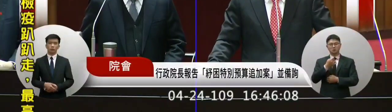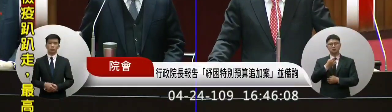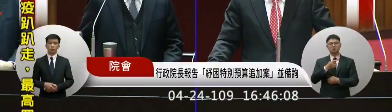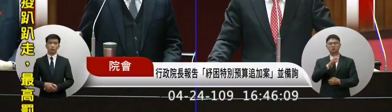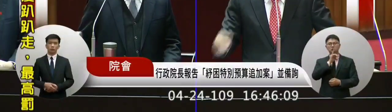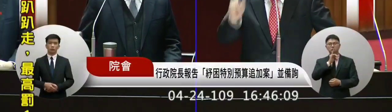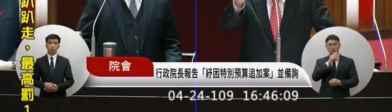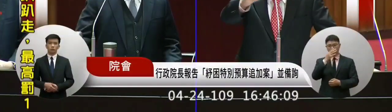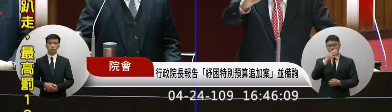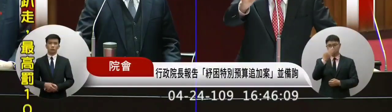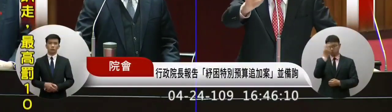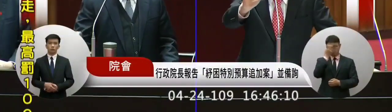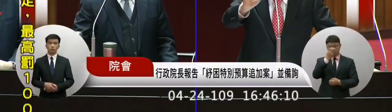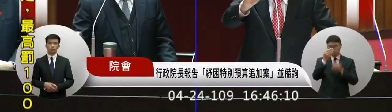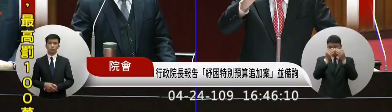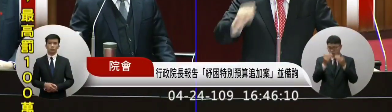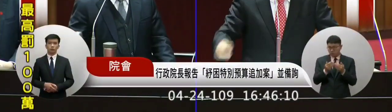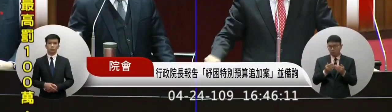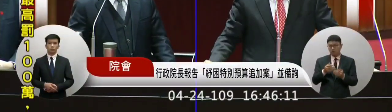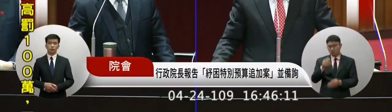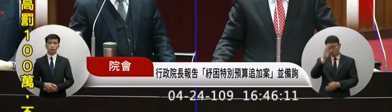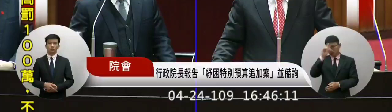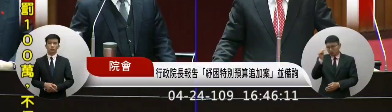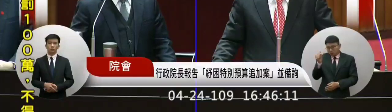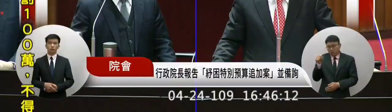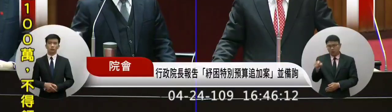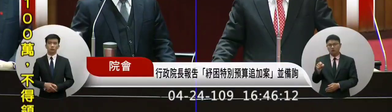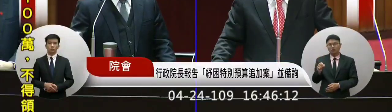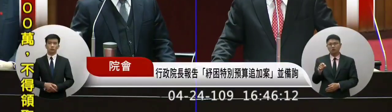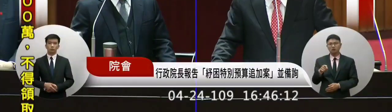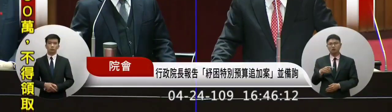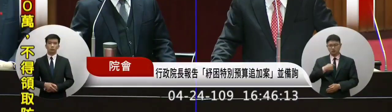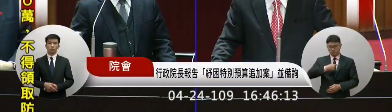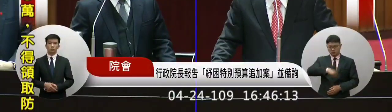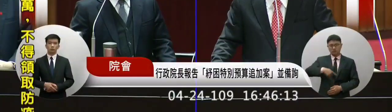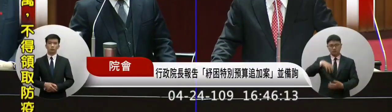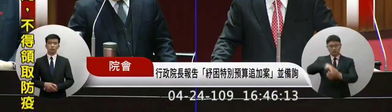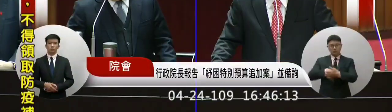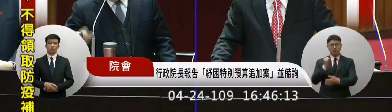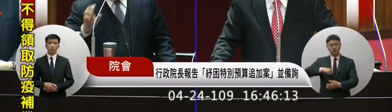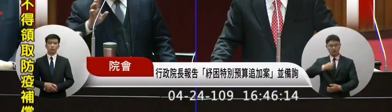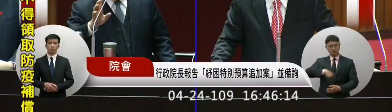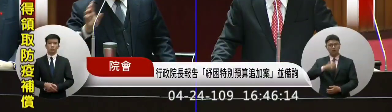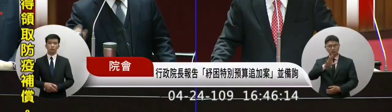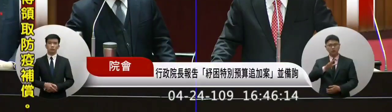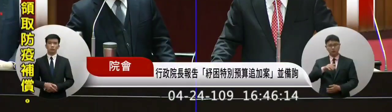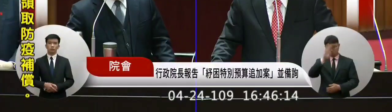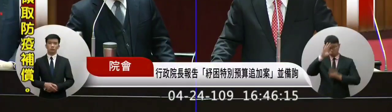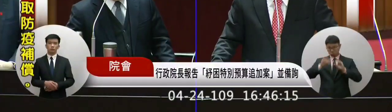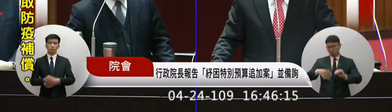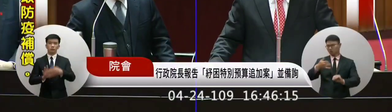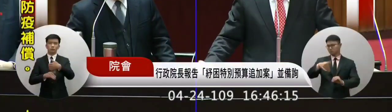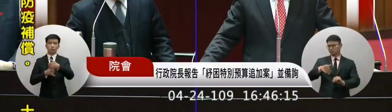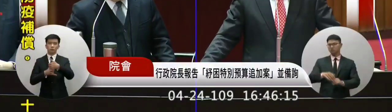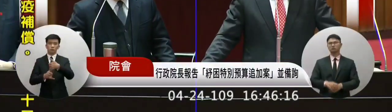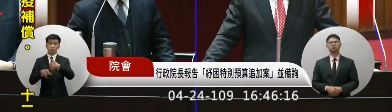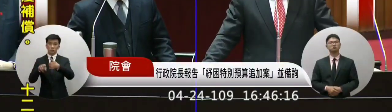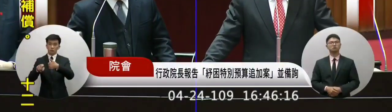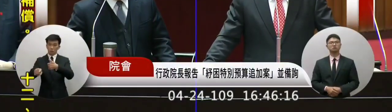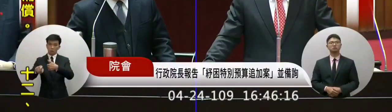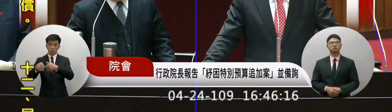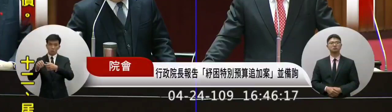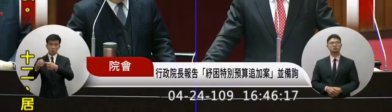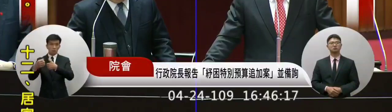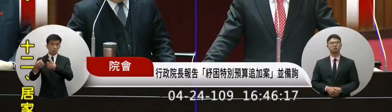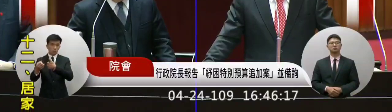体，但是并不表示他已经痊愈了。院长了解吗？ 委员，您呼吁的一